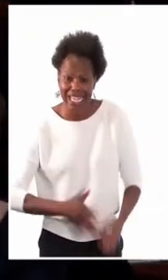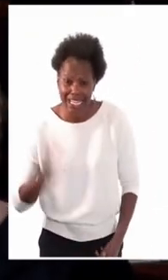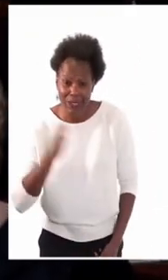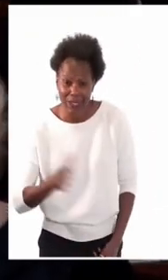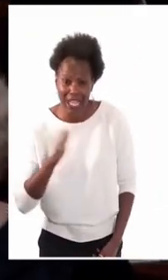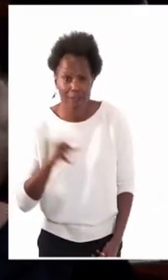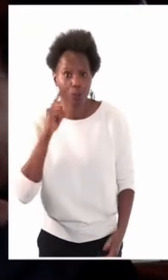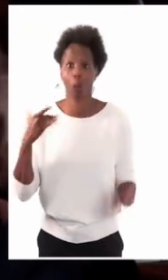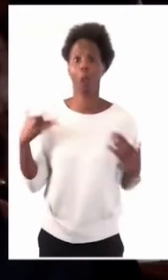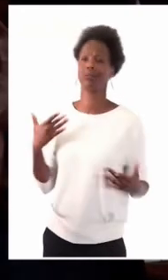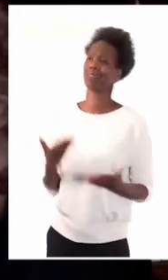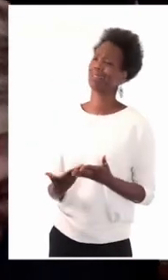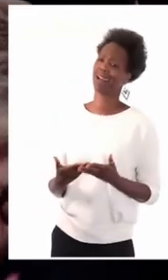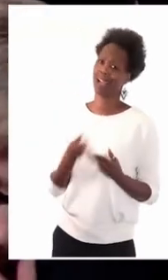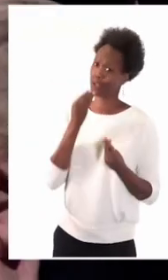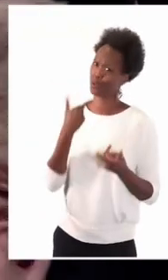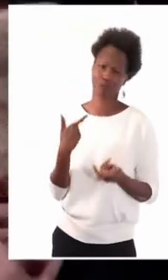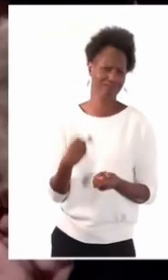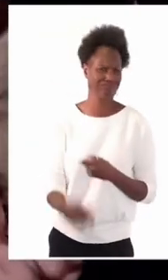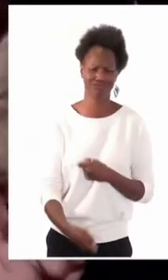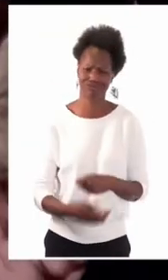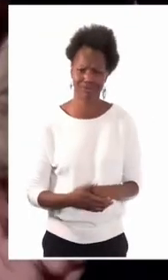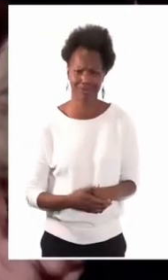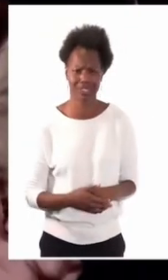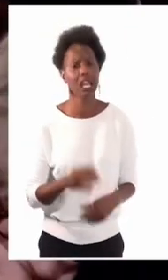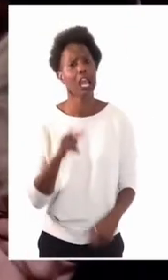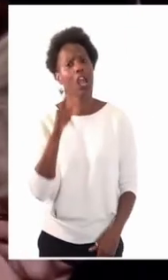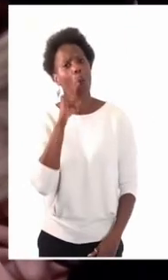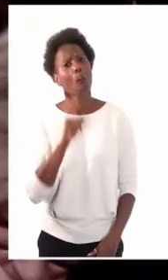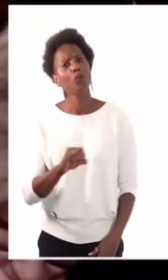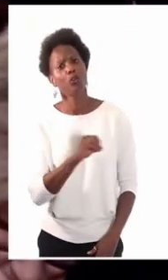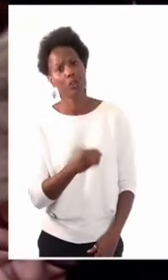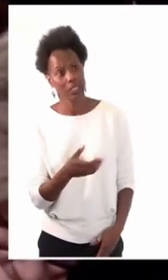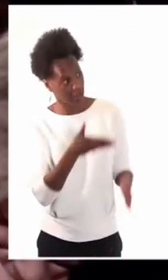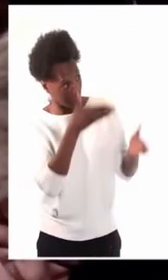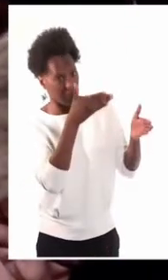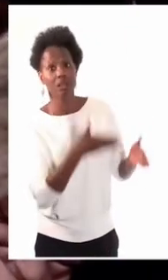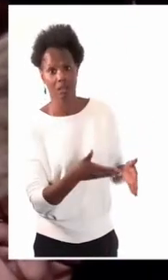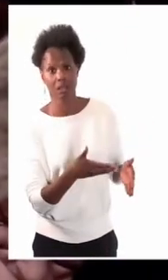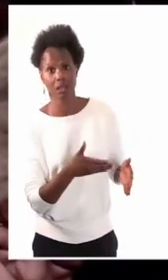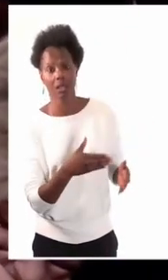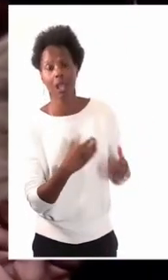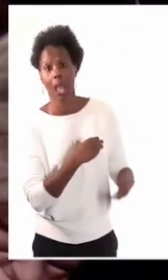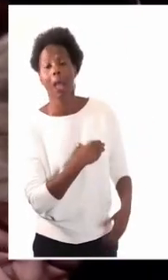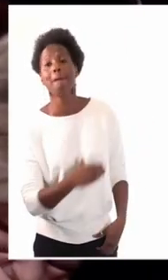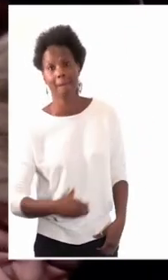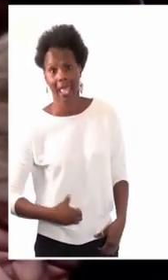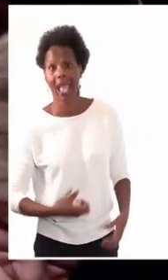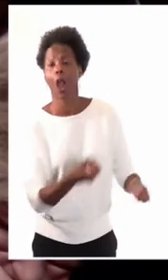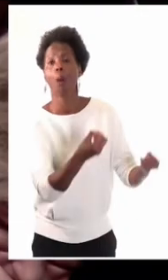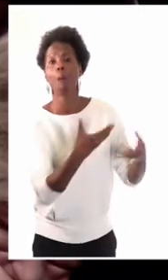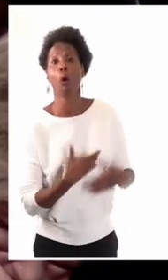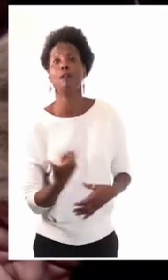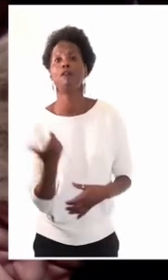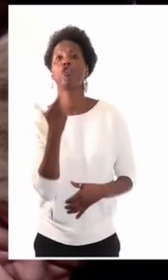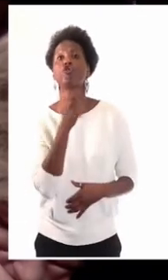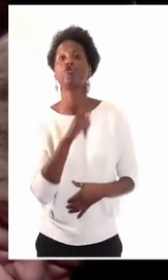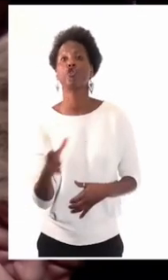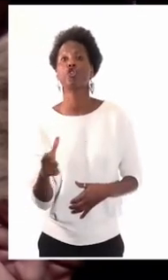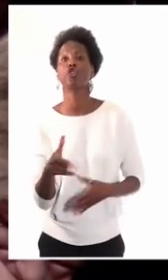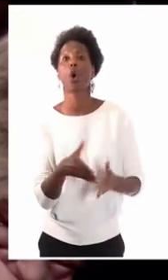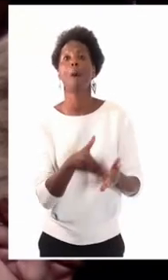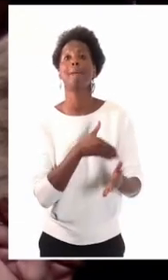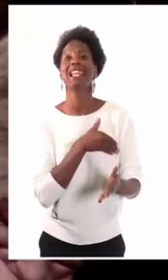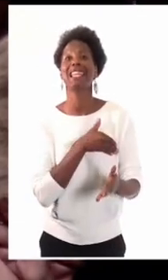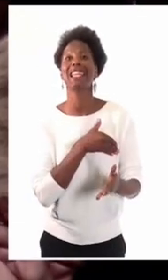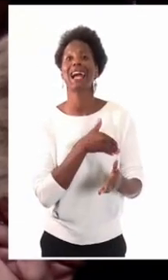à la hauteur. Et Monsieur Urmic, la vérité c'est quoi? C'est que vous êtes le maire qui va aller 228 millions de dettes supplémentaires. Ce sont vos chiffres. Ah ben oui, mais